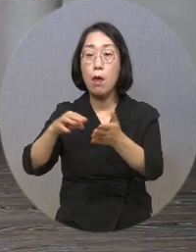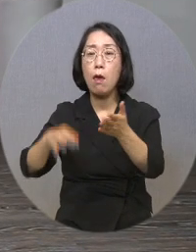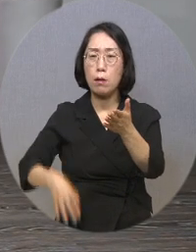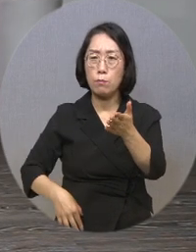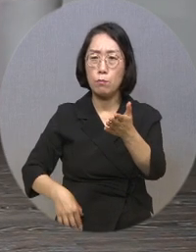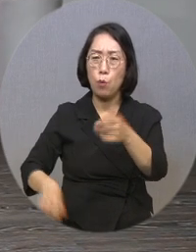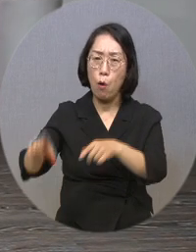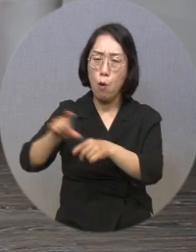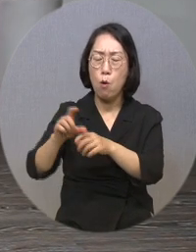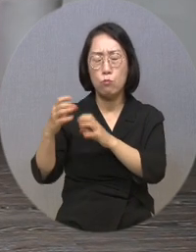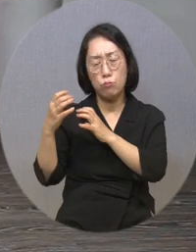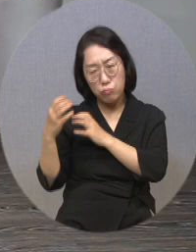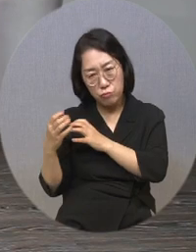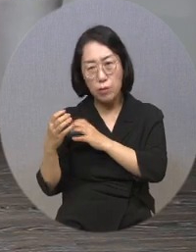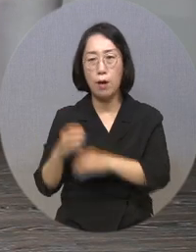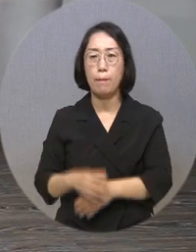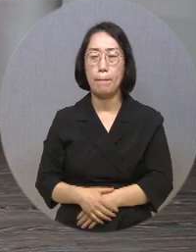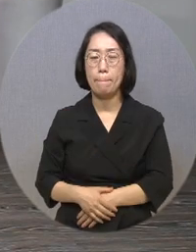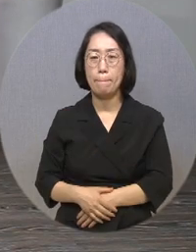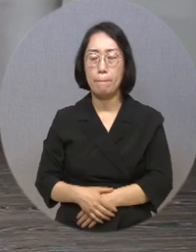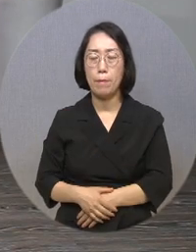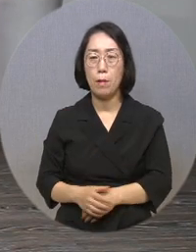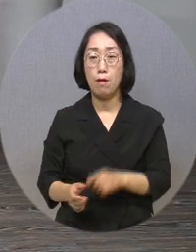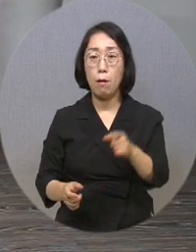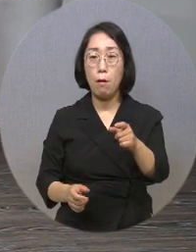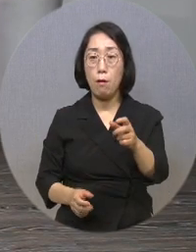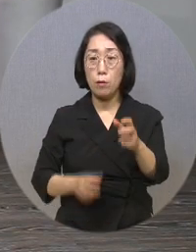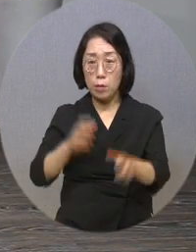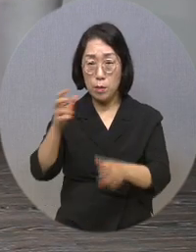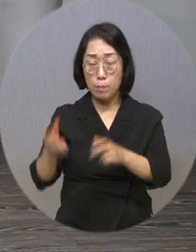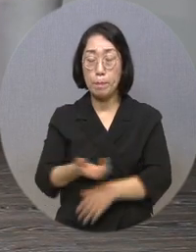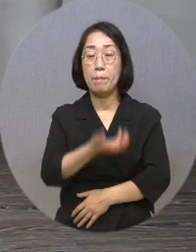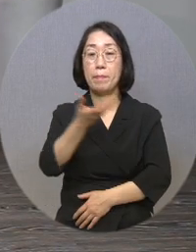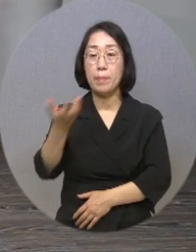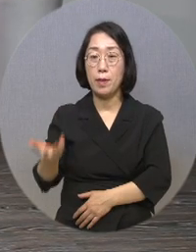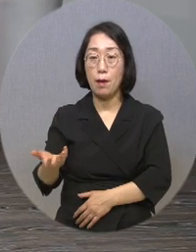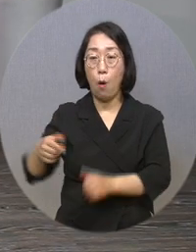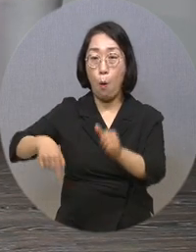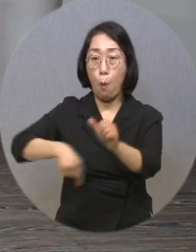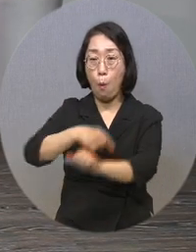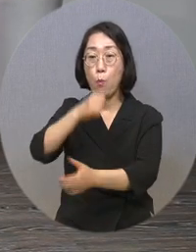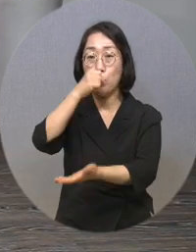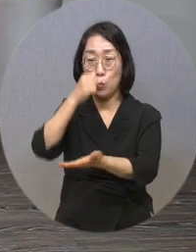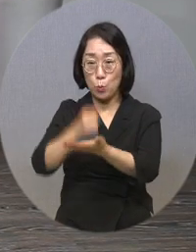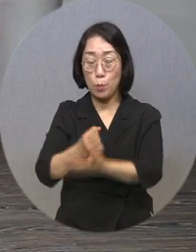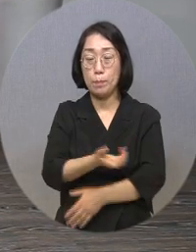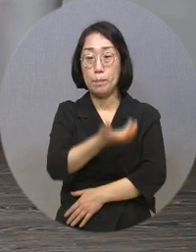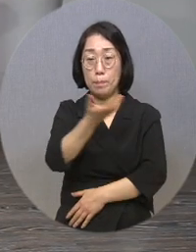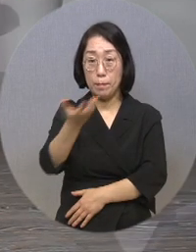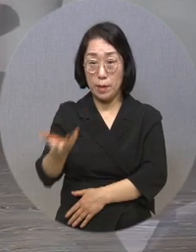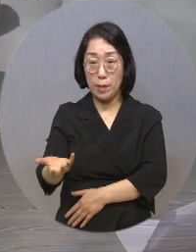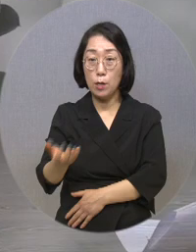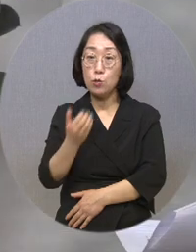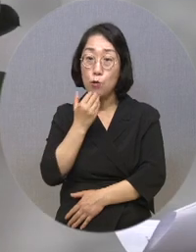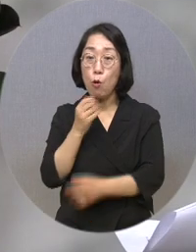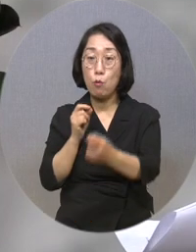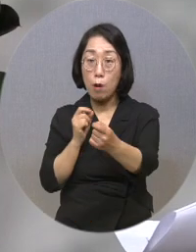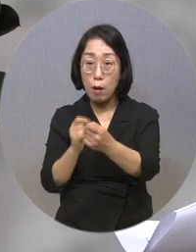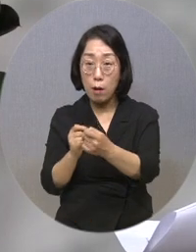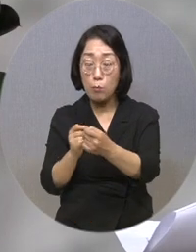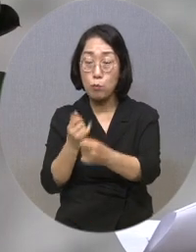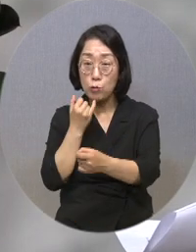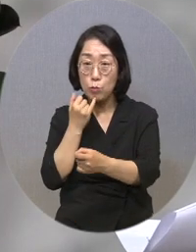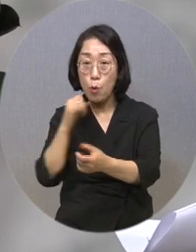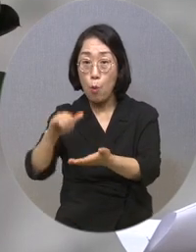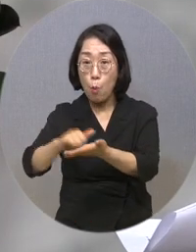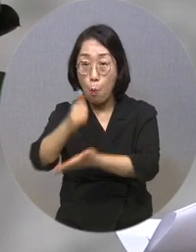됩니다. 그렇구나. 그러면 기업이 고양시에 너무 좋으니까 입지도 좋네 서울에 가까우니까